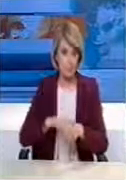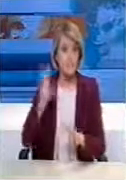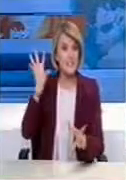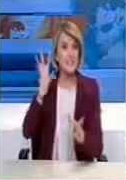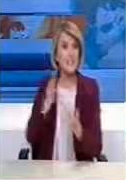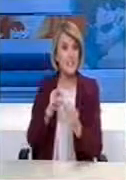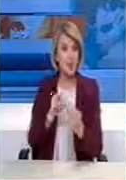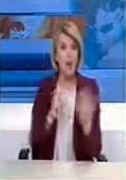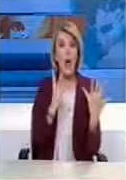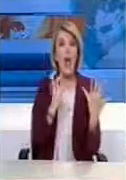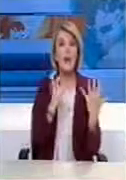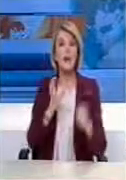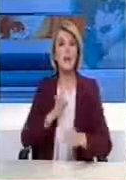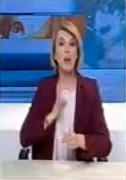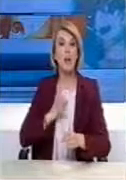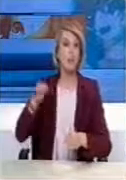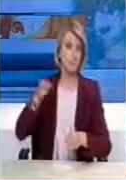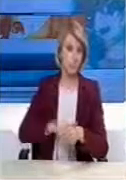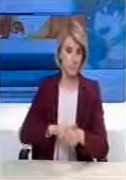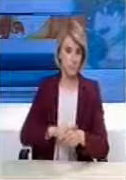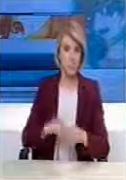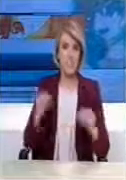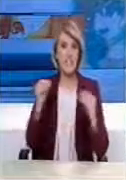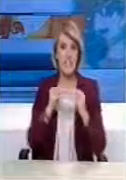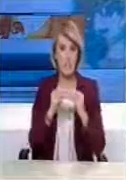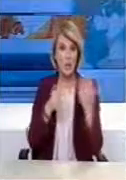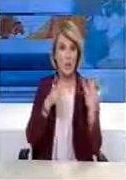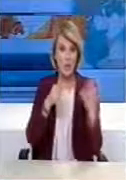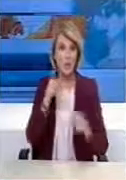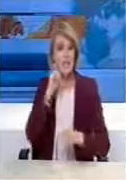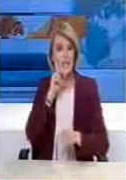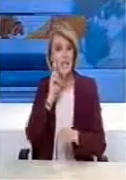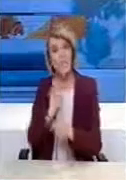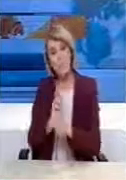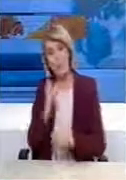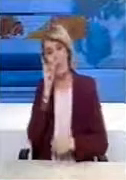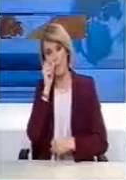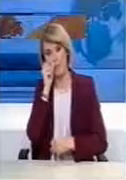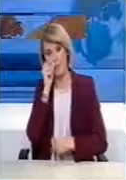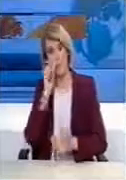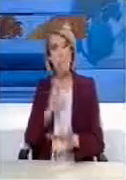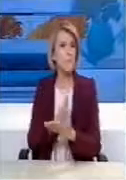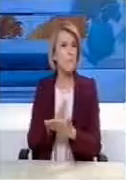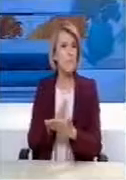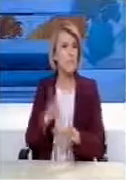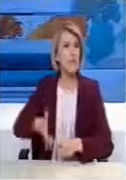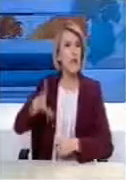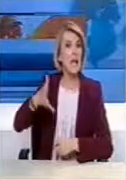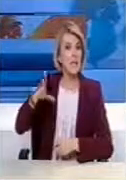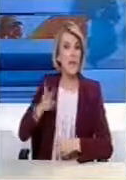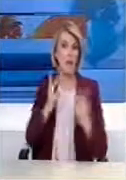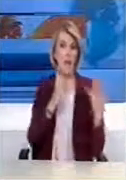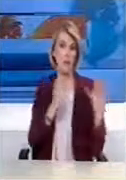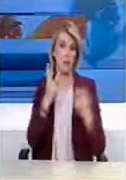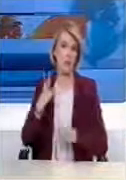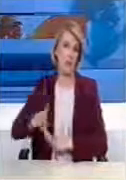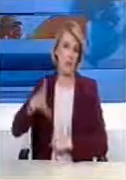Οι 26 ήταν γυναίκες και οι υπόλοιποι άνδρες. Η διάμεση ηλικία των θανόντων συμπολιτών μας ήταν τα 73 έτη